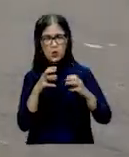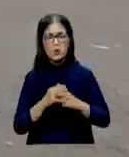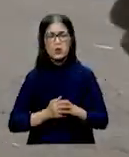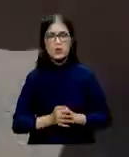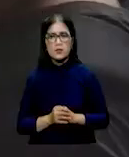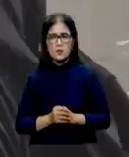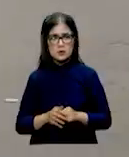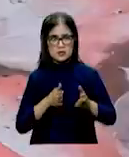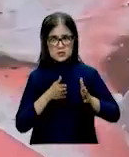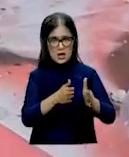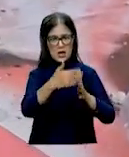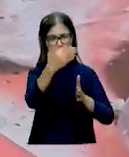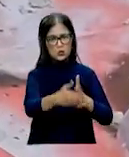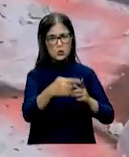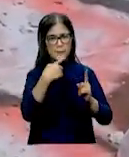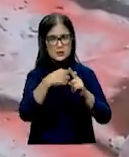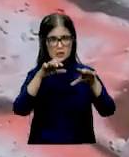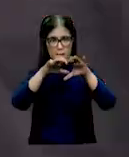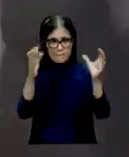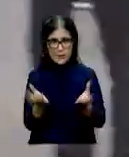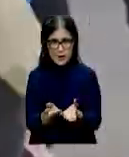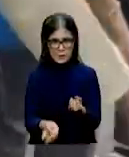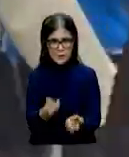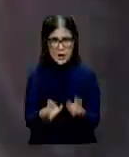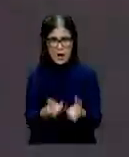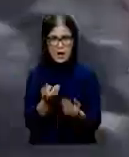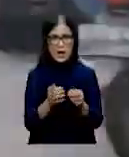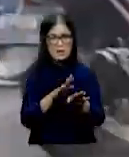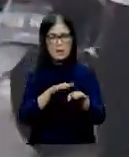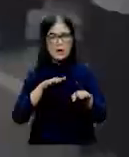Blokade jalan disertai aksi bakar ban mengakibatkan kemacetan panjang.